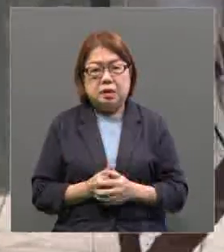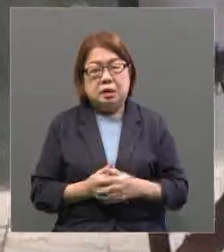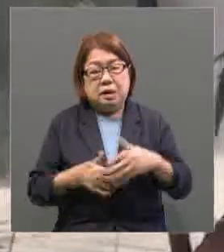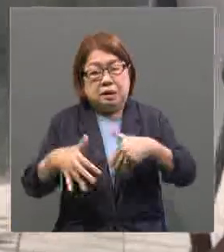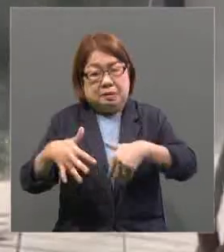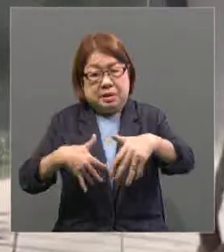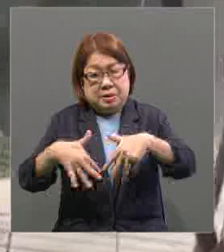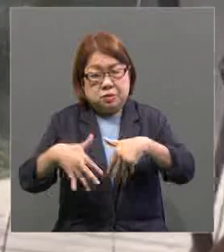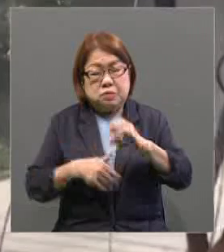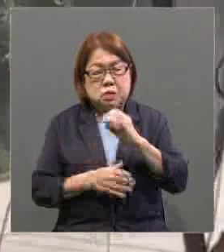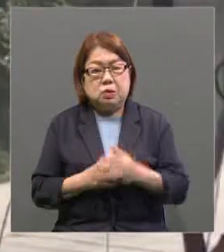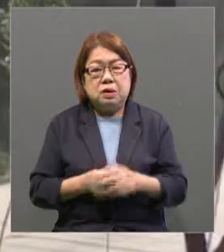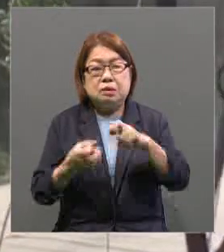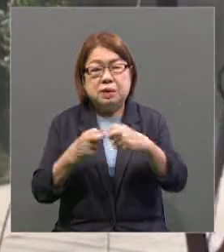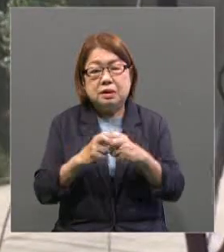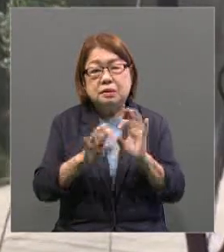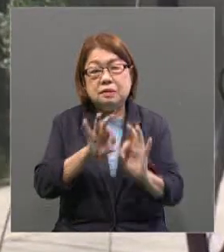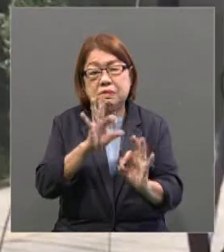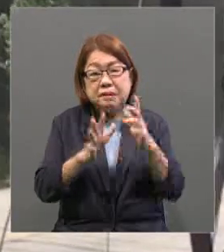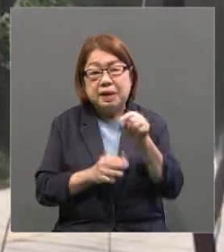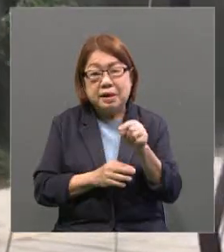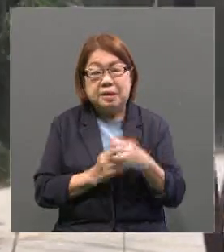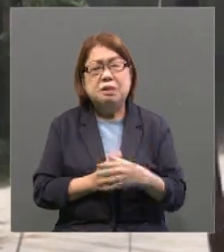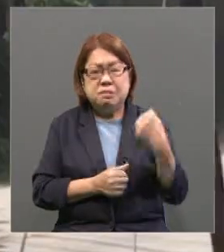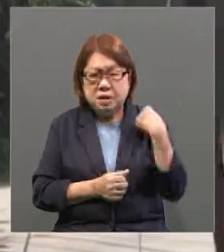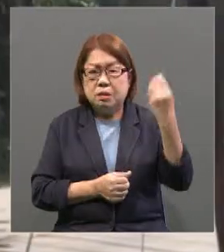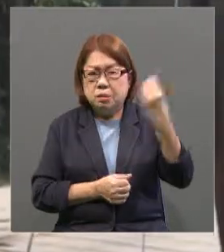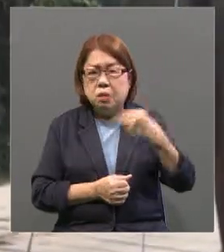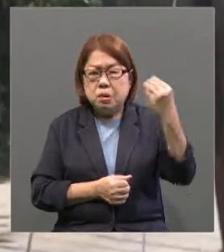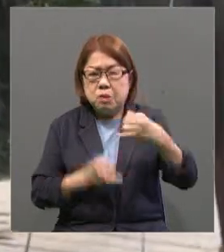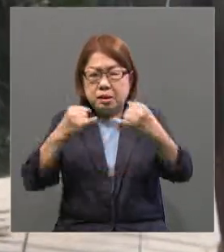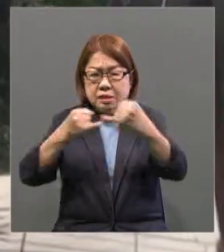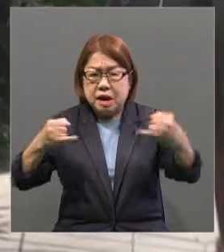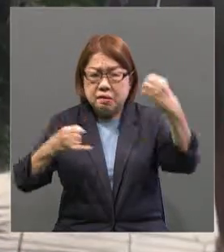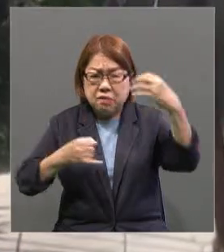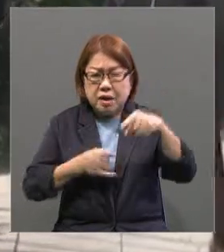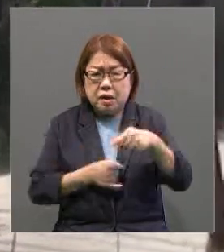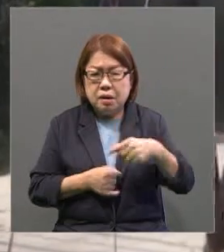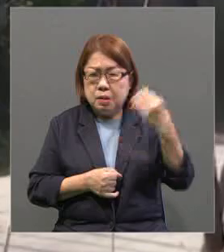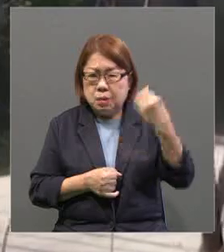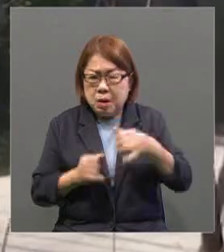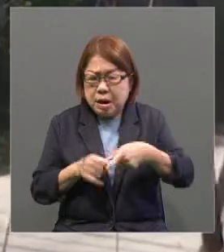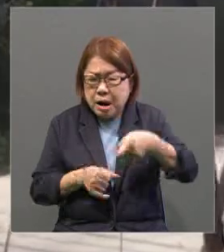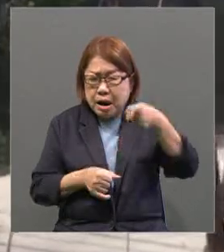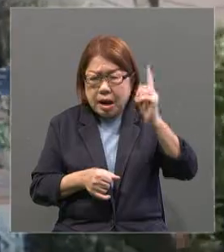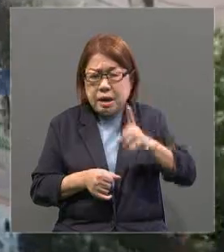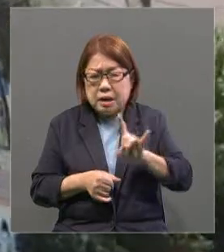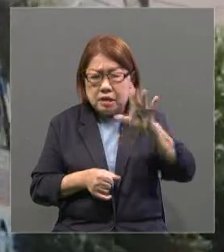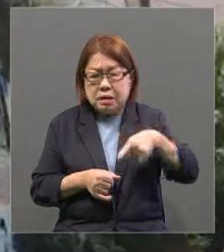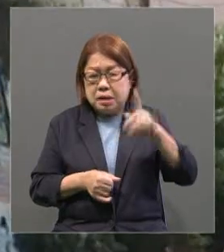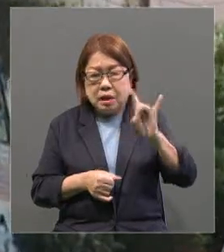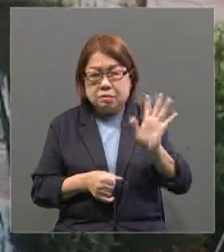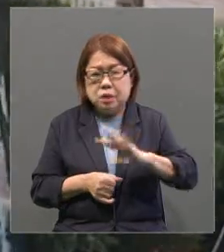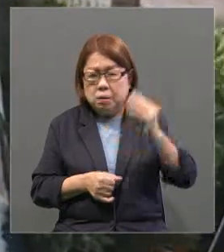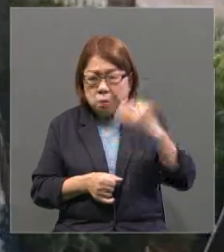านบอกว่าเหตุการณ์แบบนี้เนี่ยมีขึ้นบ่อยๆนะคะไม่ใช่นานๆเจอทีนี่มีบ่อยมากนะค